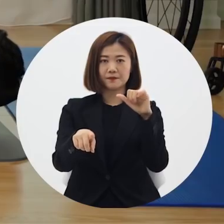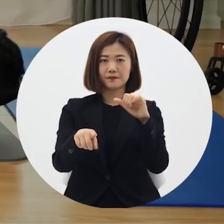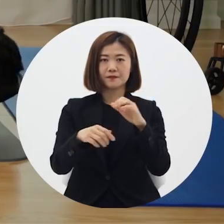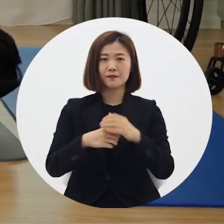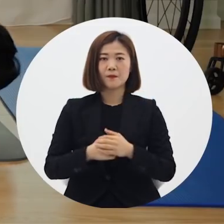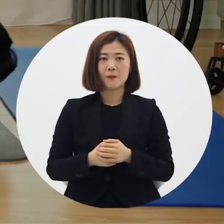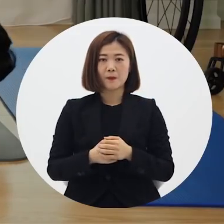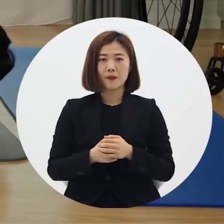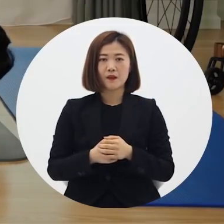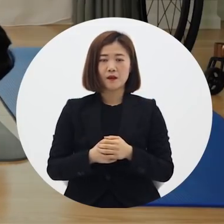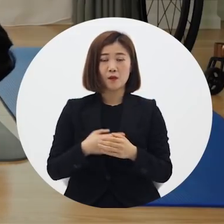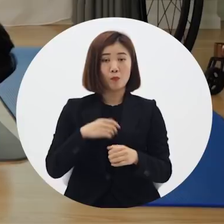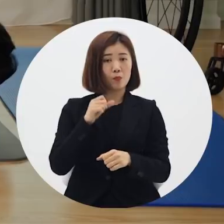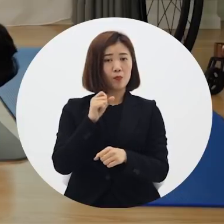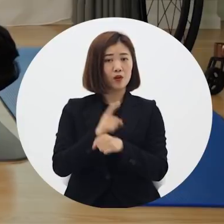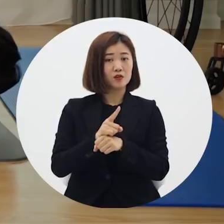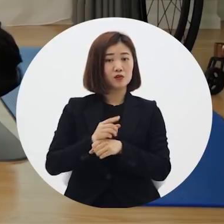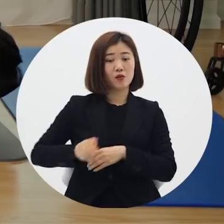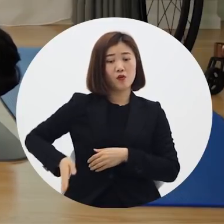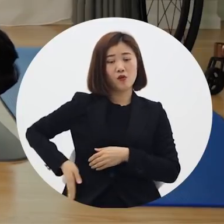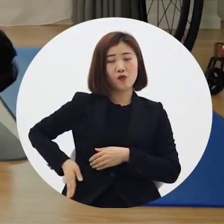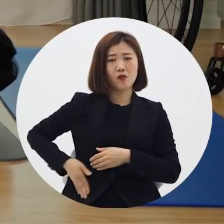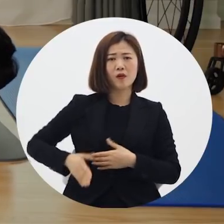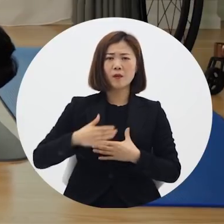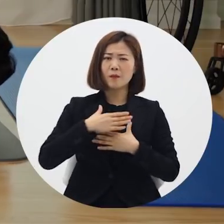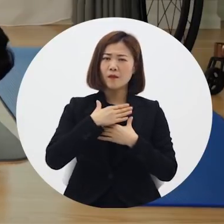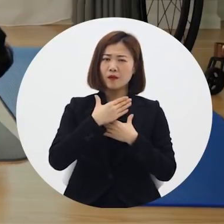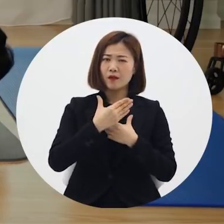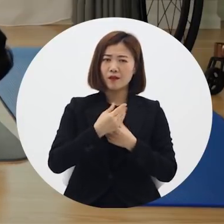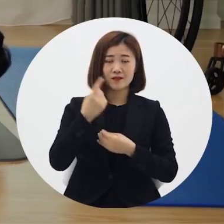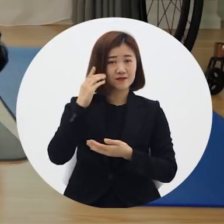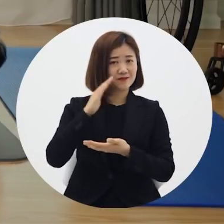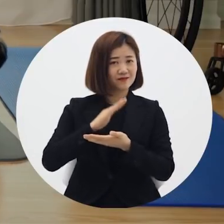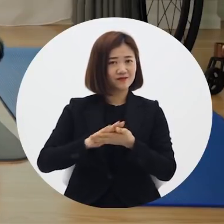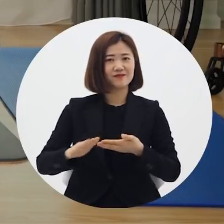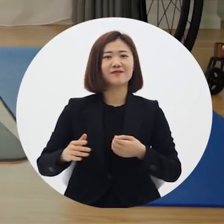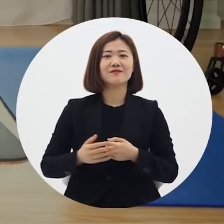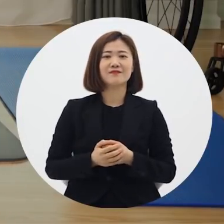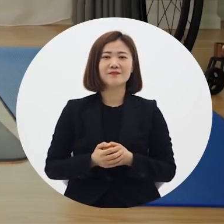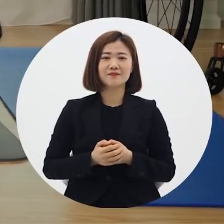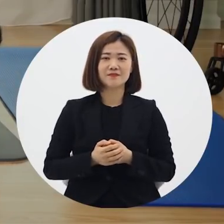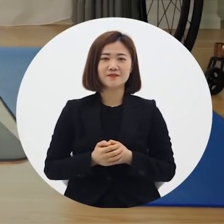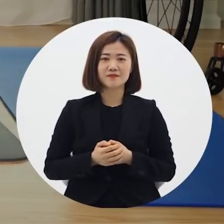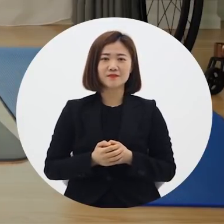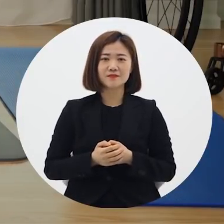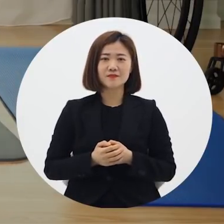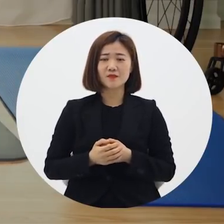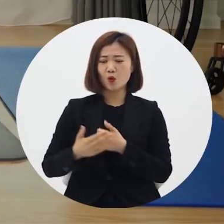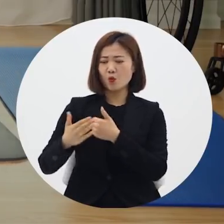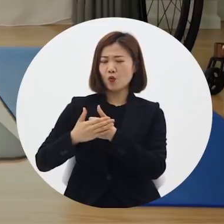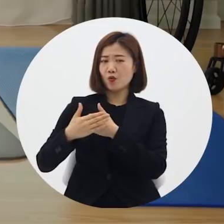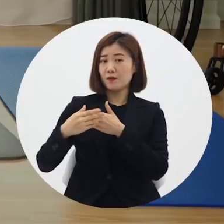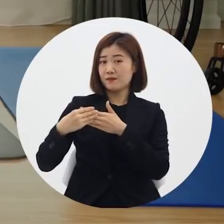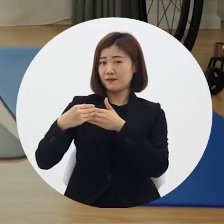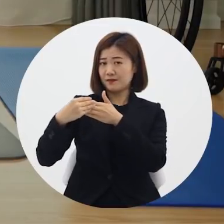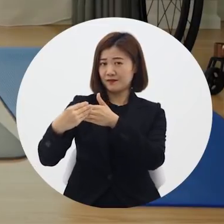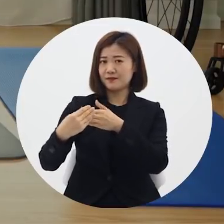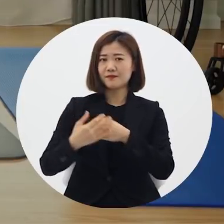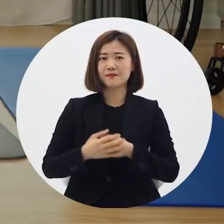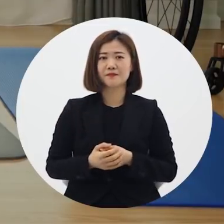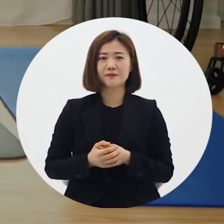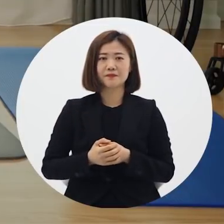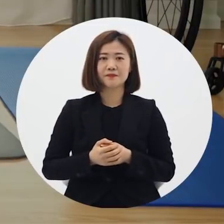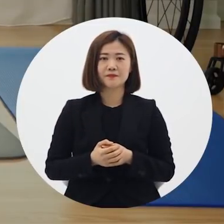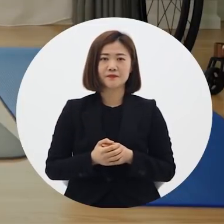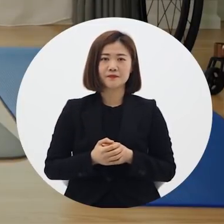다섯. 저는 벌써 허리가 편안해진 느낌입니다. 제가 좀 도와주세요. 자,